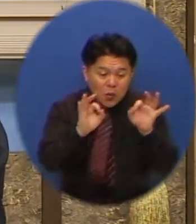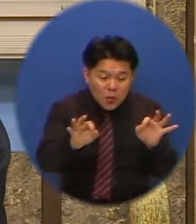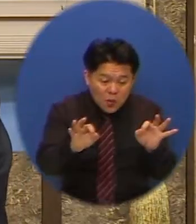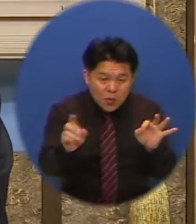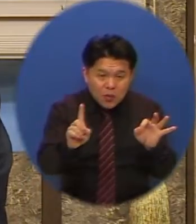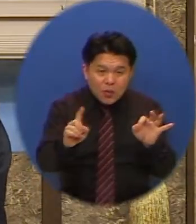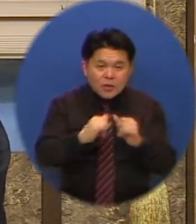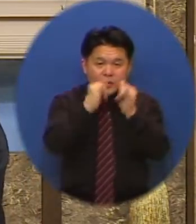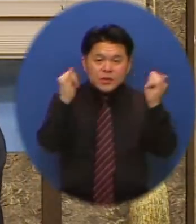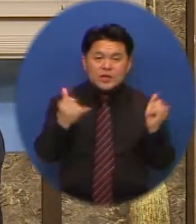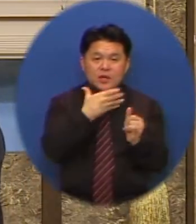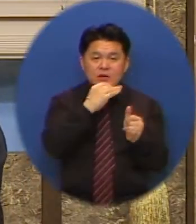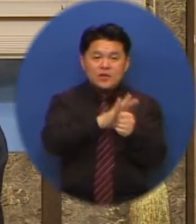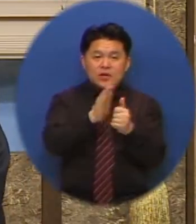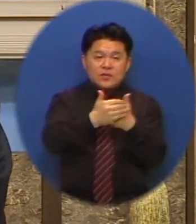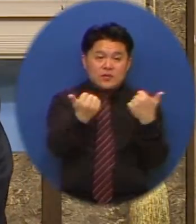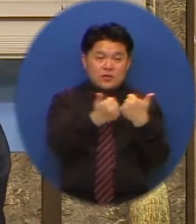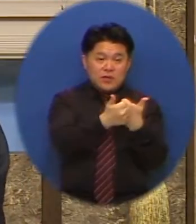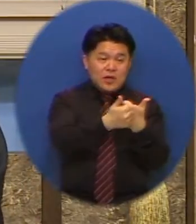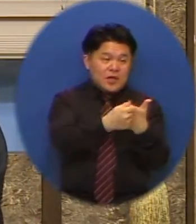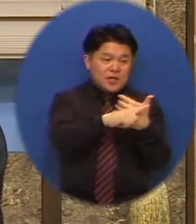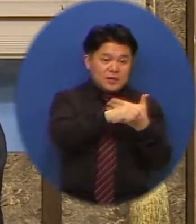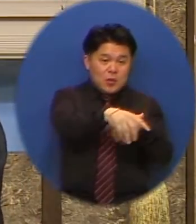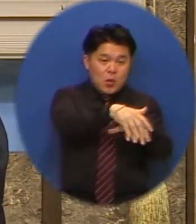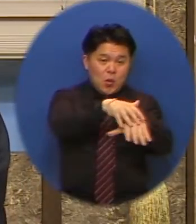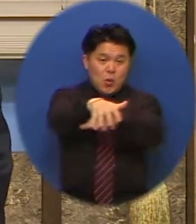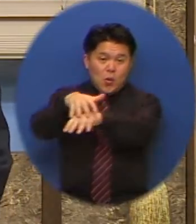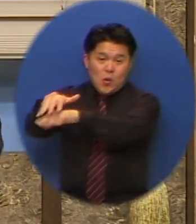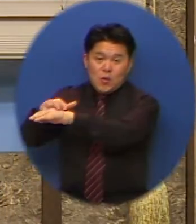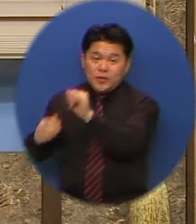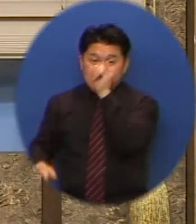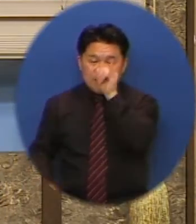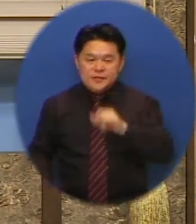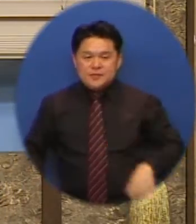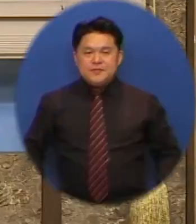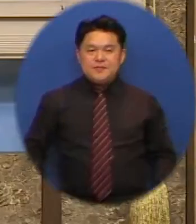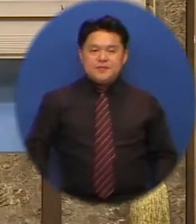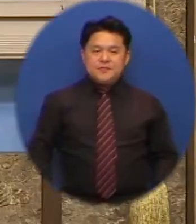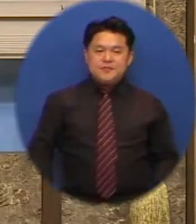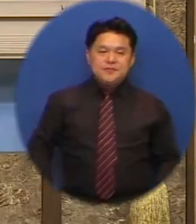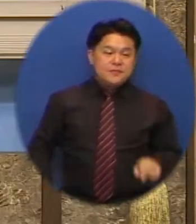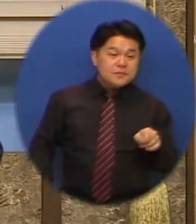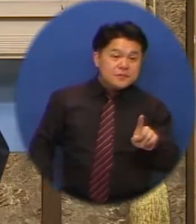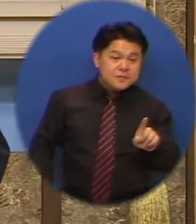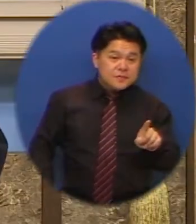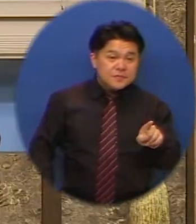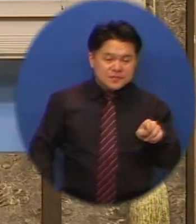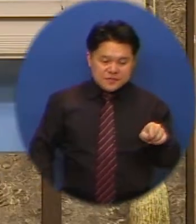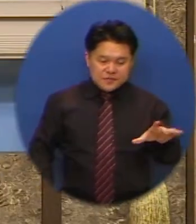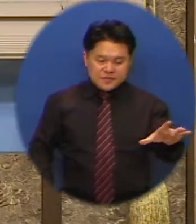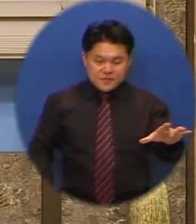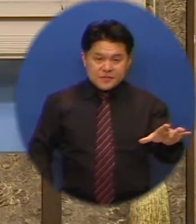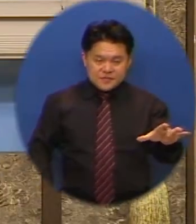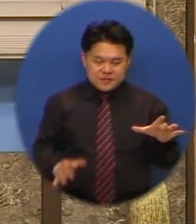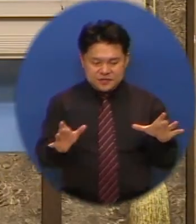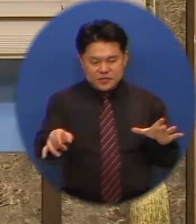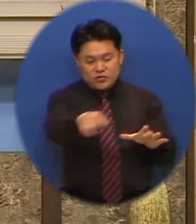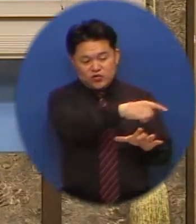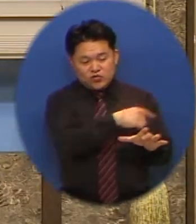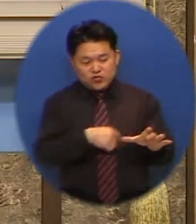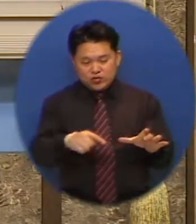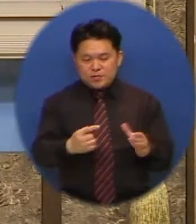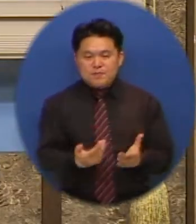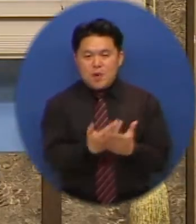지방에 이제 사회복지협의회 조직이 있거든요. 그러면 지방협의회에서는 그 지역발전,